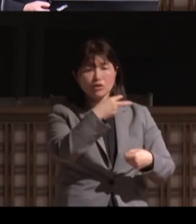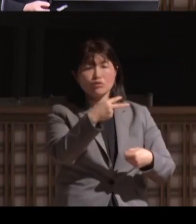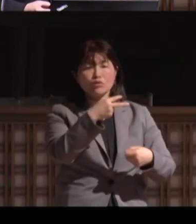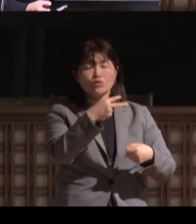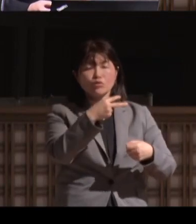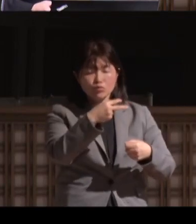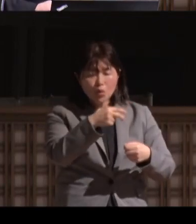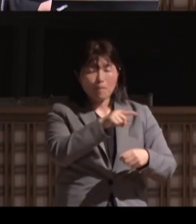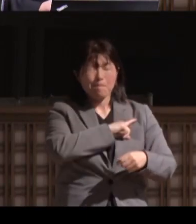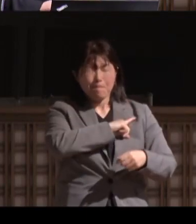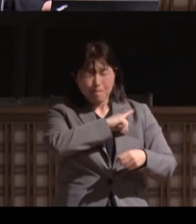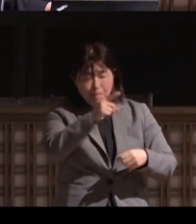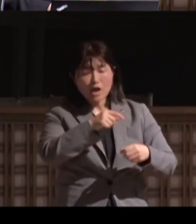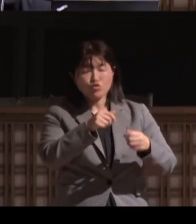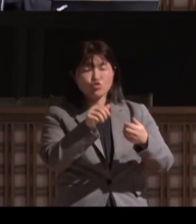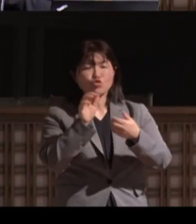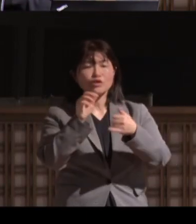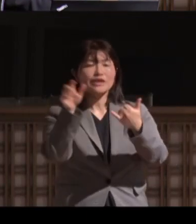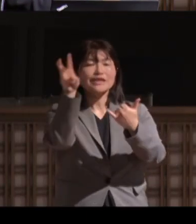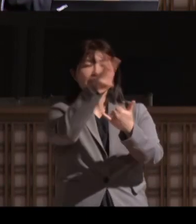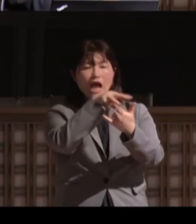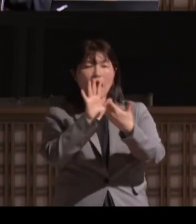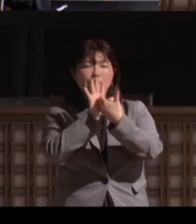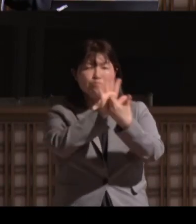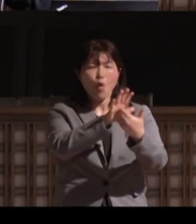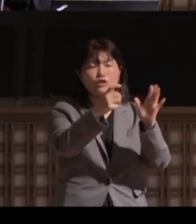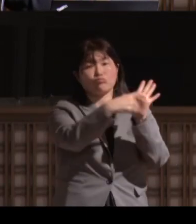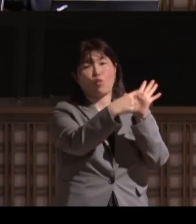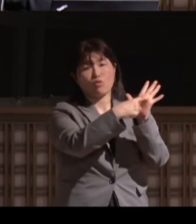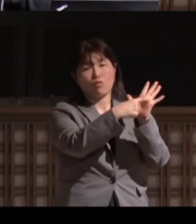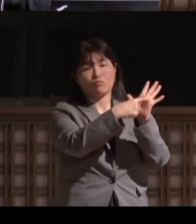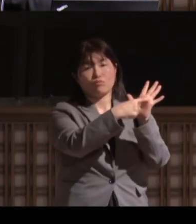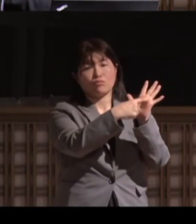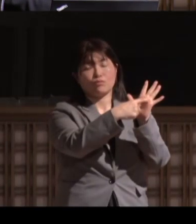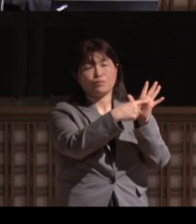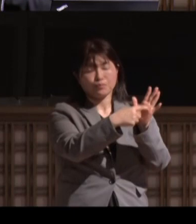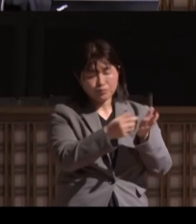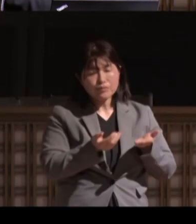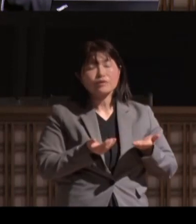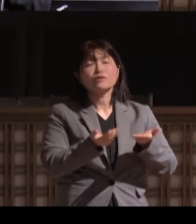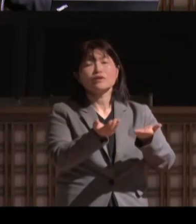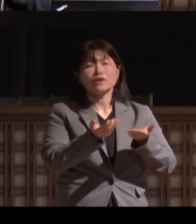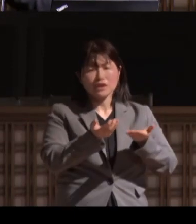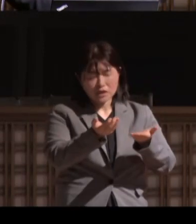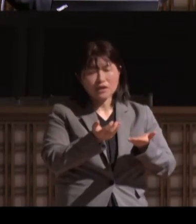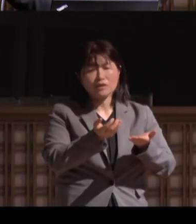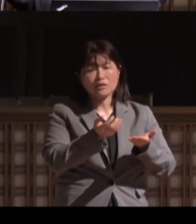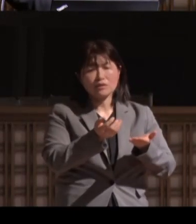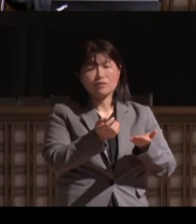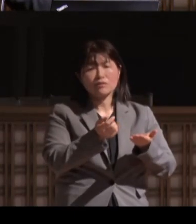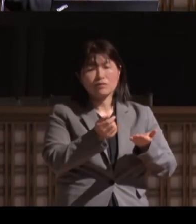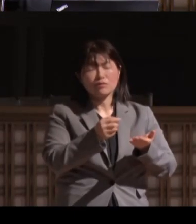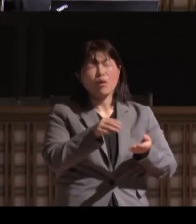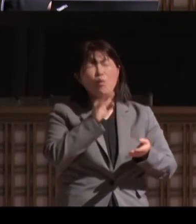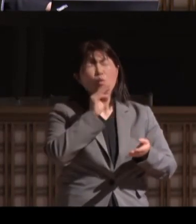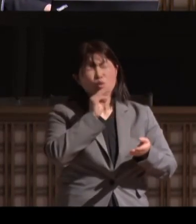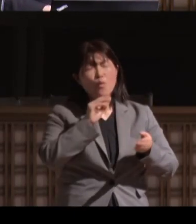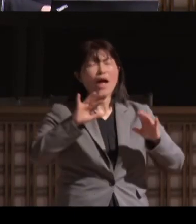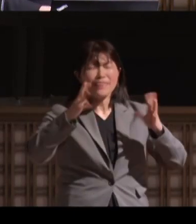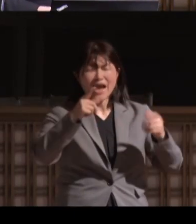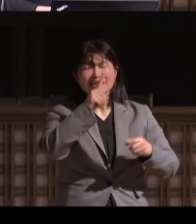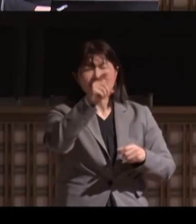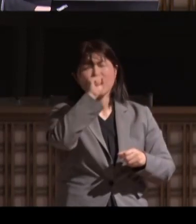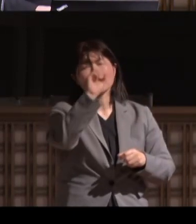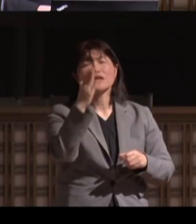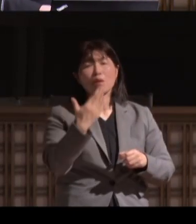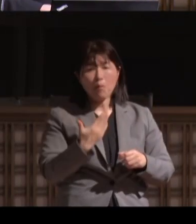1番に防災ということが書いてありますえ自身はあこういう災害はないにこしたことはないんです